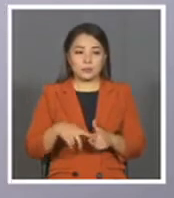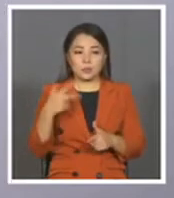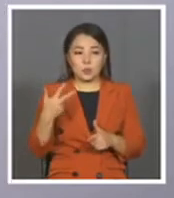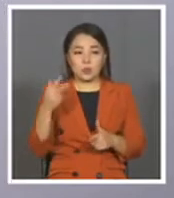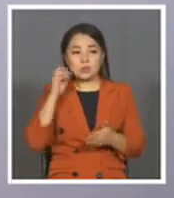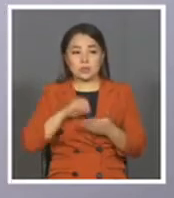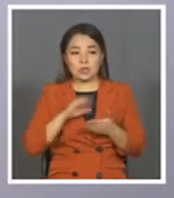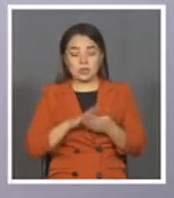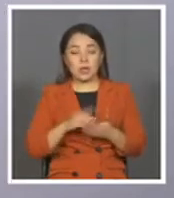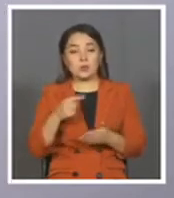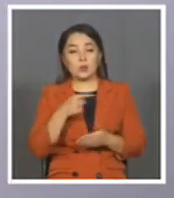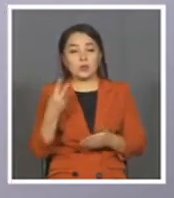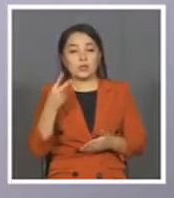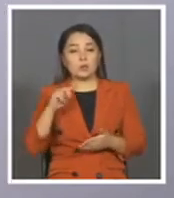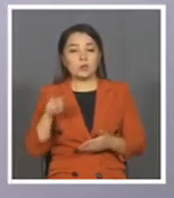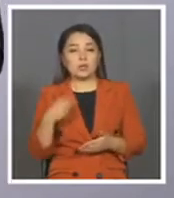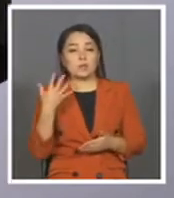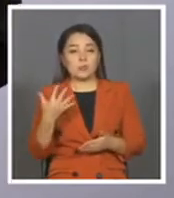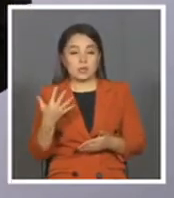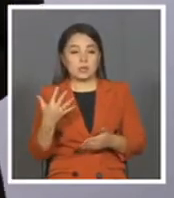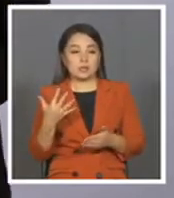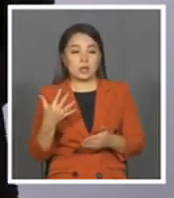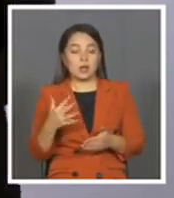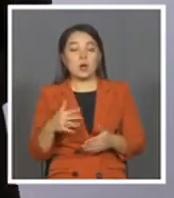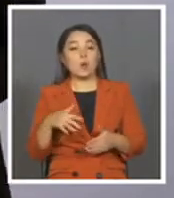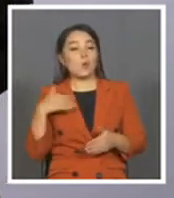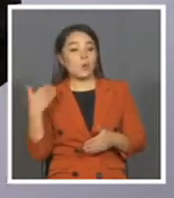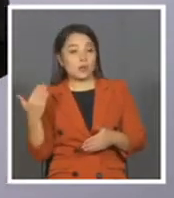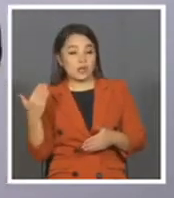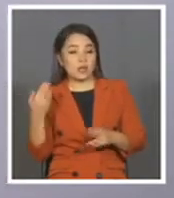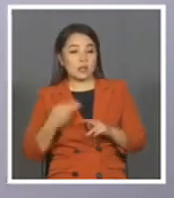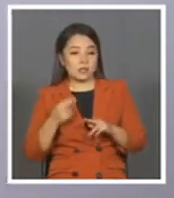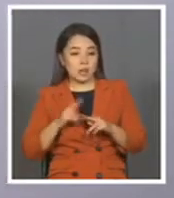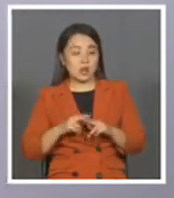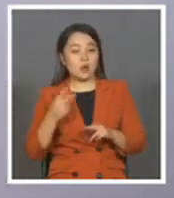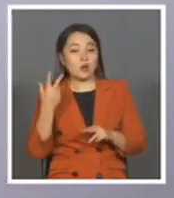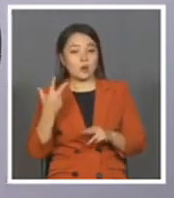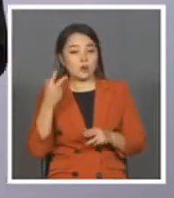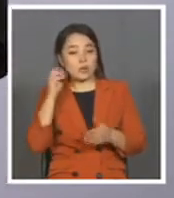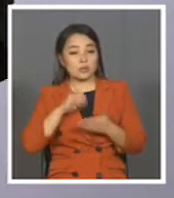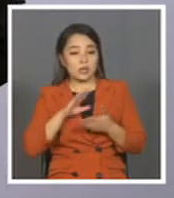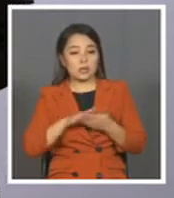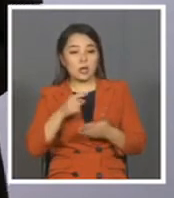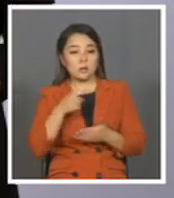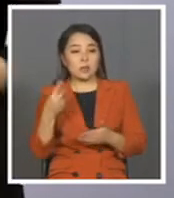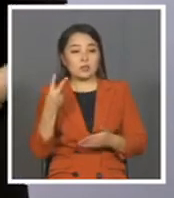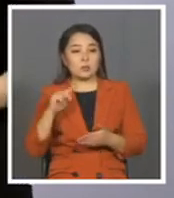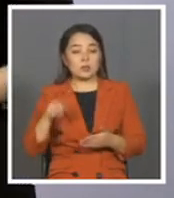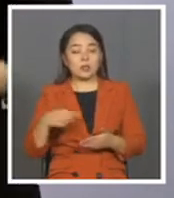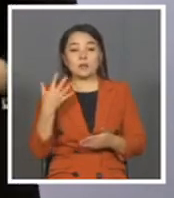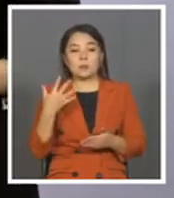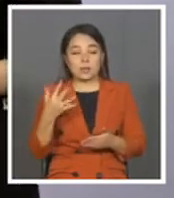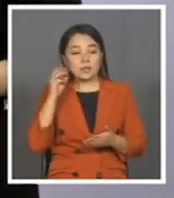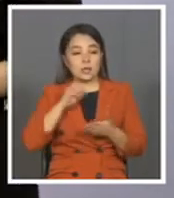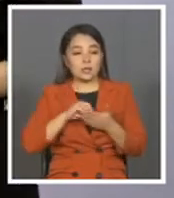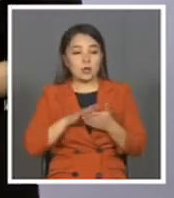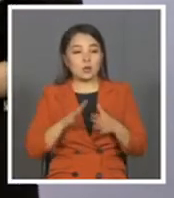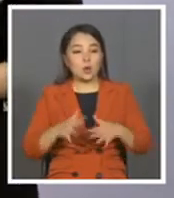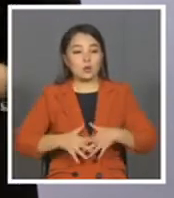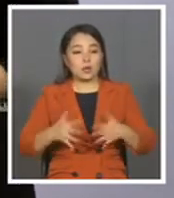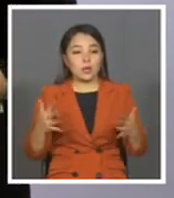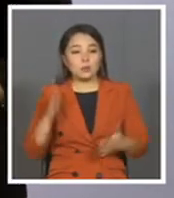саны минус 2,5 санының оң жағында, демек 3 саны минус 2,5 санынан үлкен